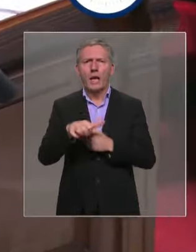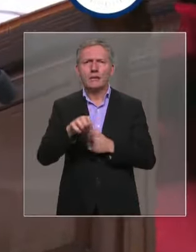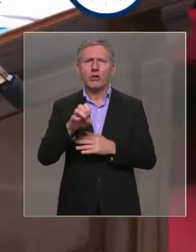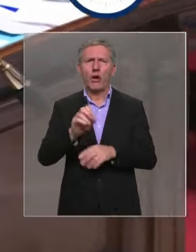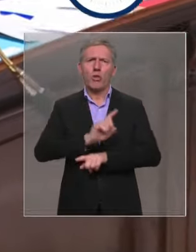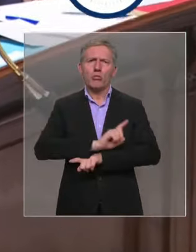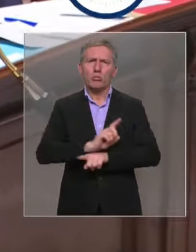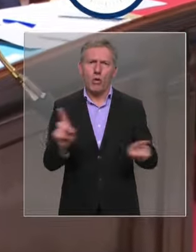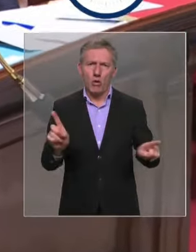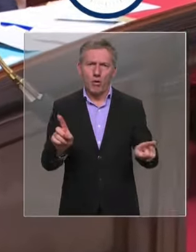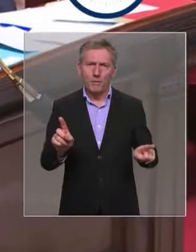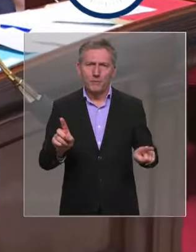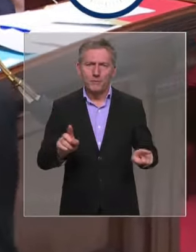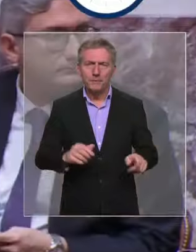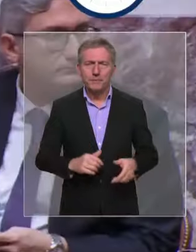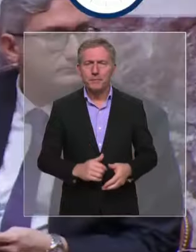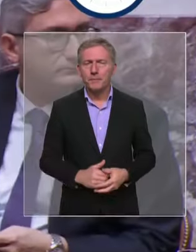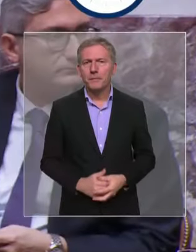l'enfance.